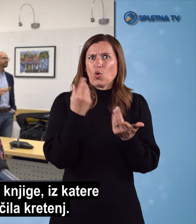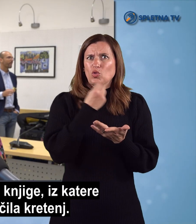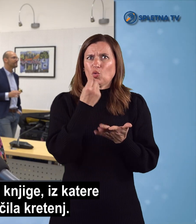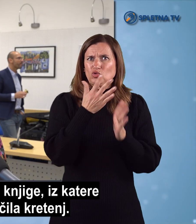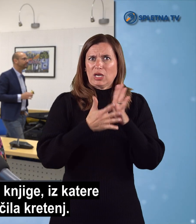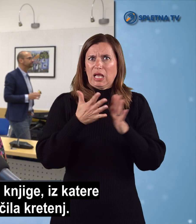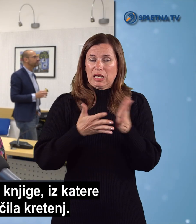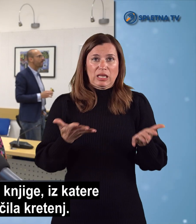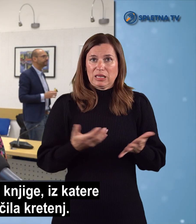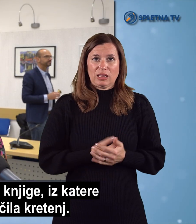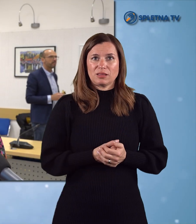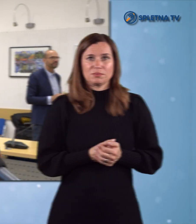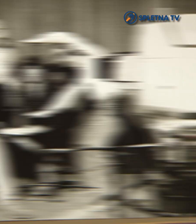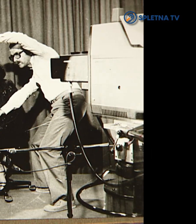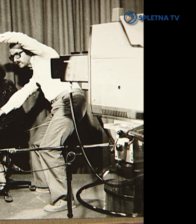kreten.